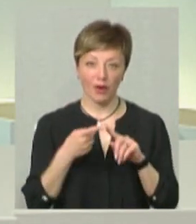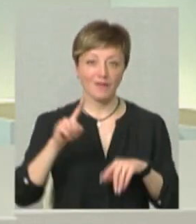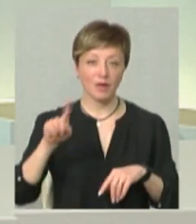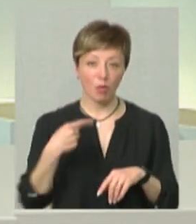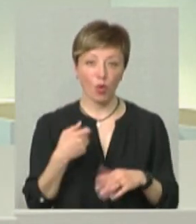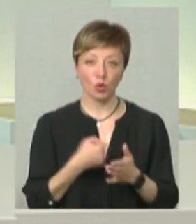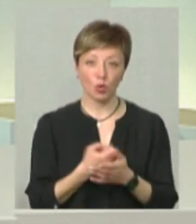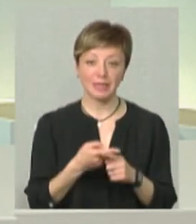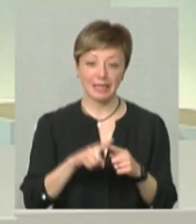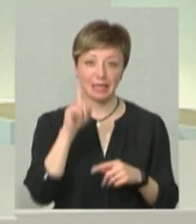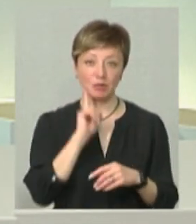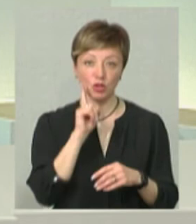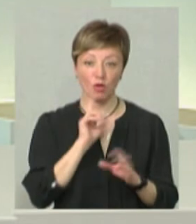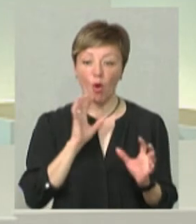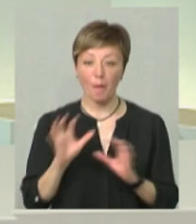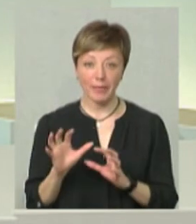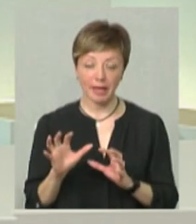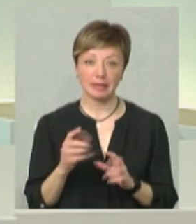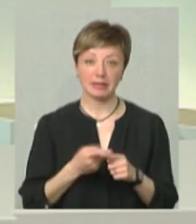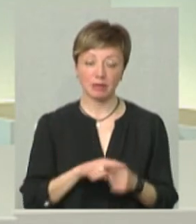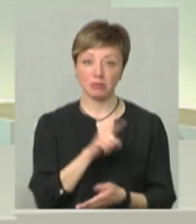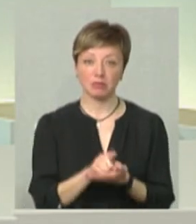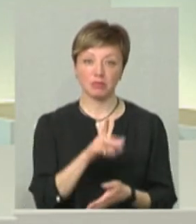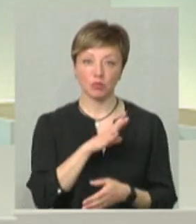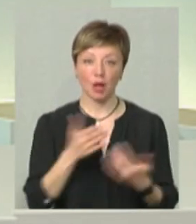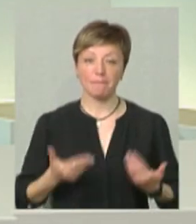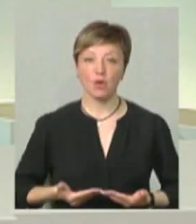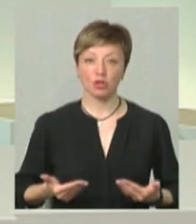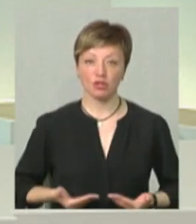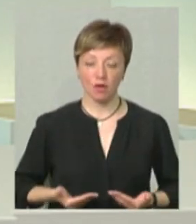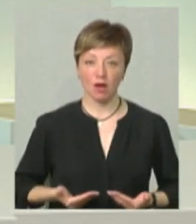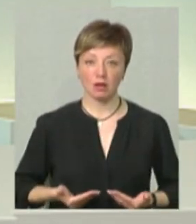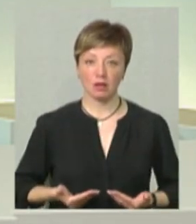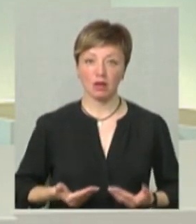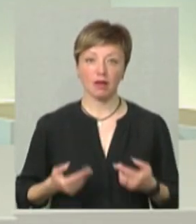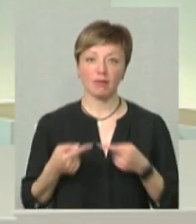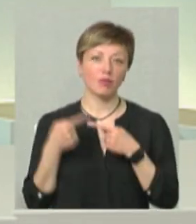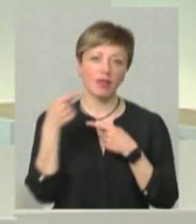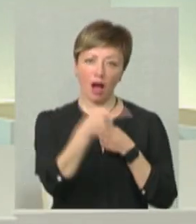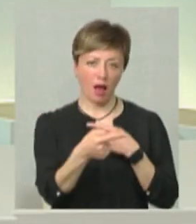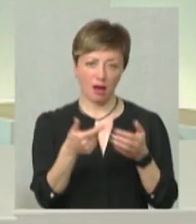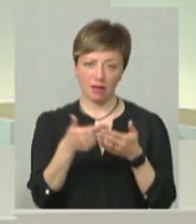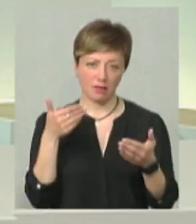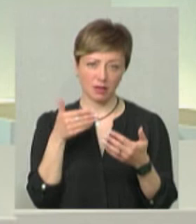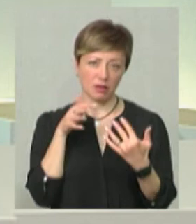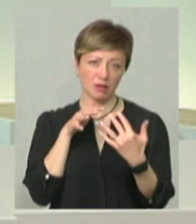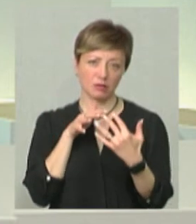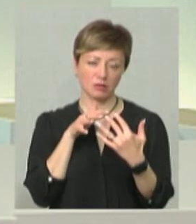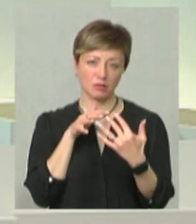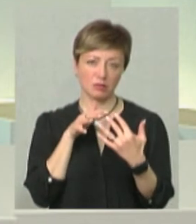до ось цієї тимчасової опіки це має бути проживання подалі від